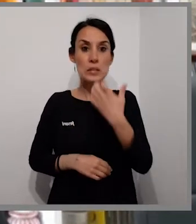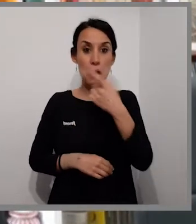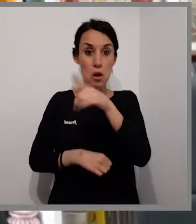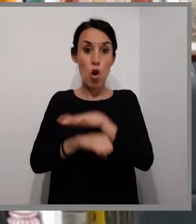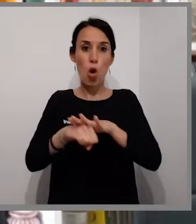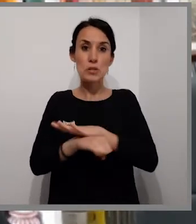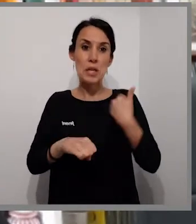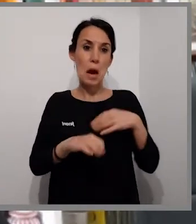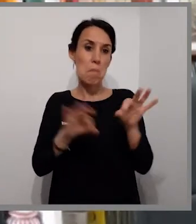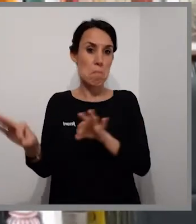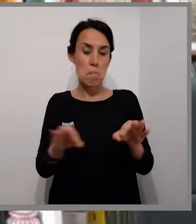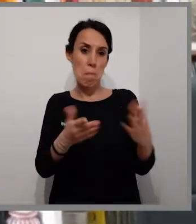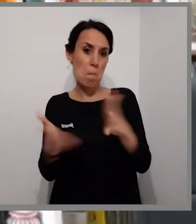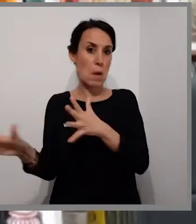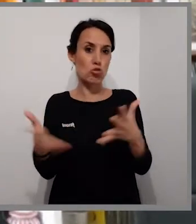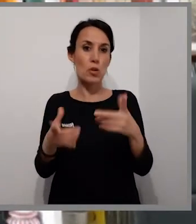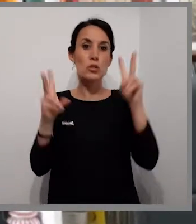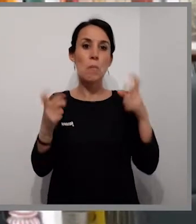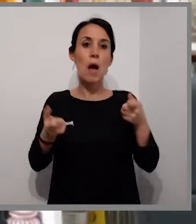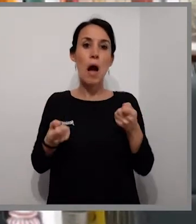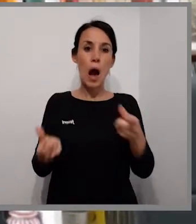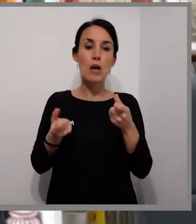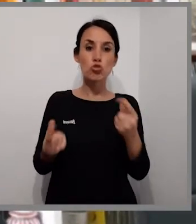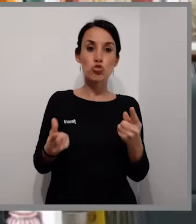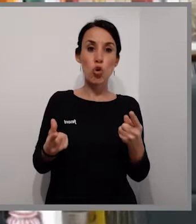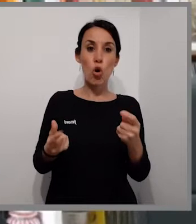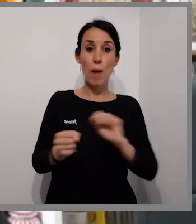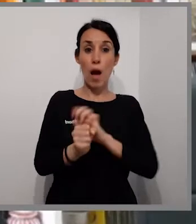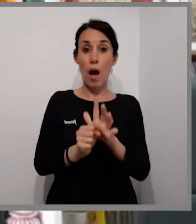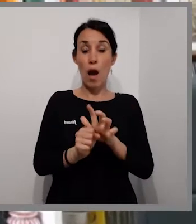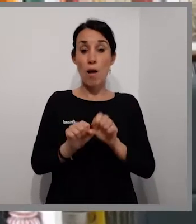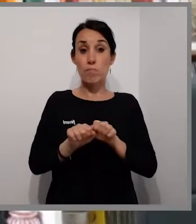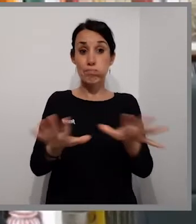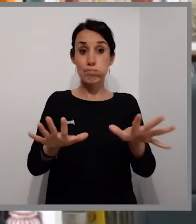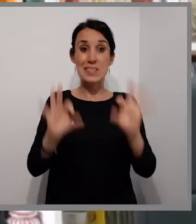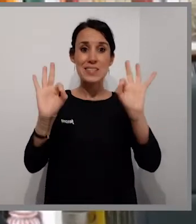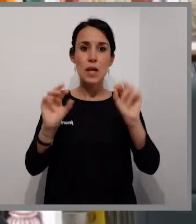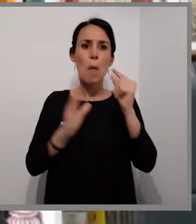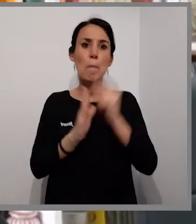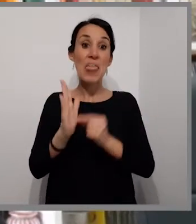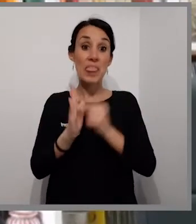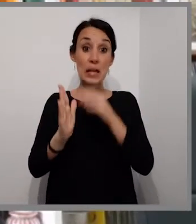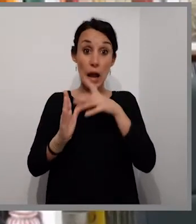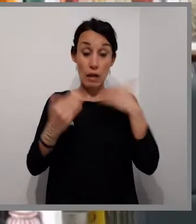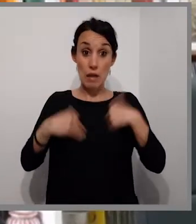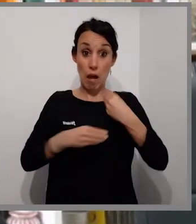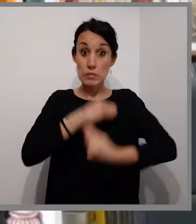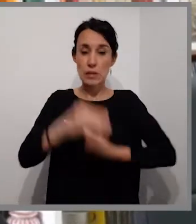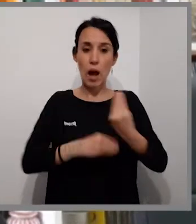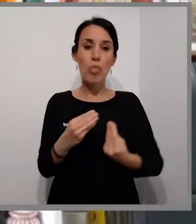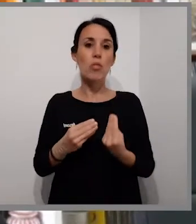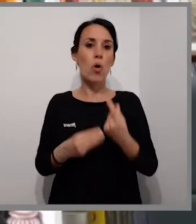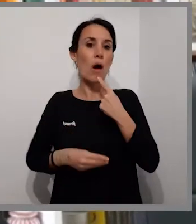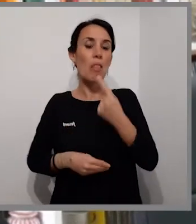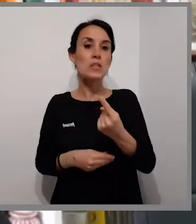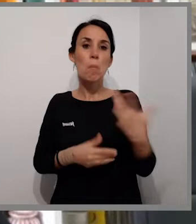del Consell una previsió de quan s'haurà de gastar per a fer front a la pandèmia, per a les mesures que s'estan posant en marxa contra